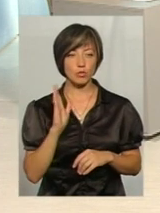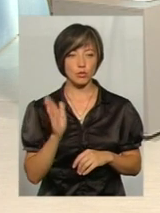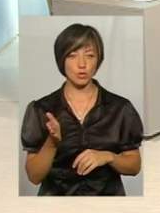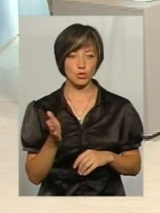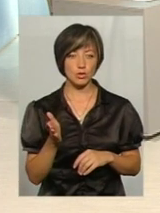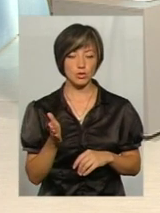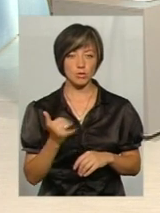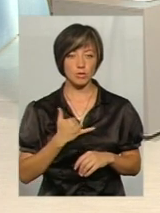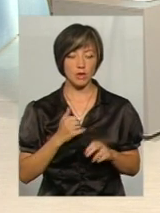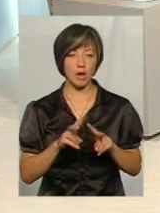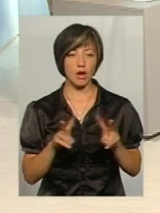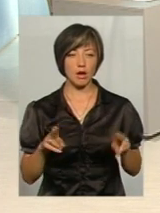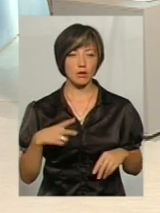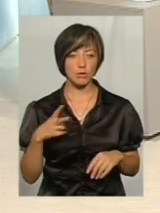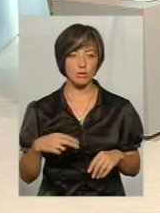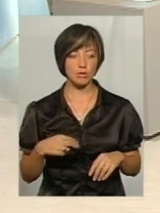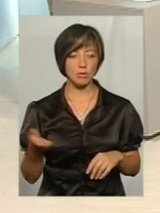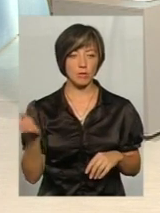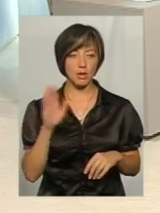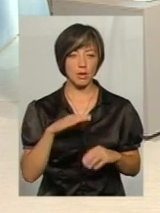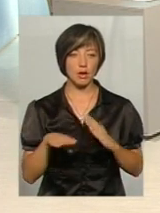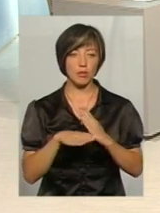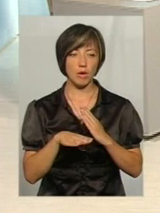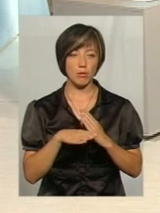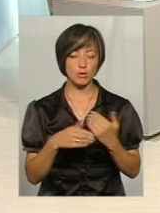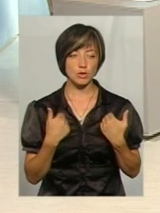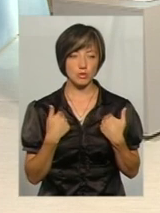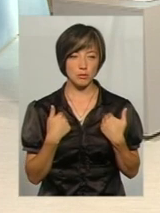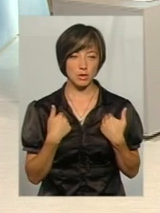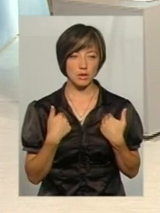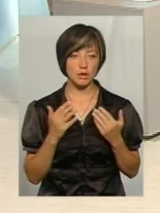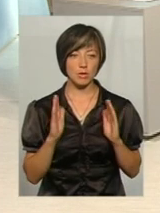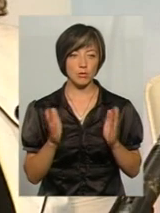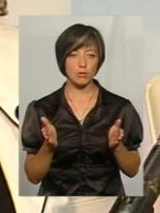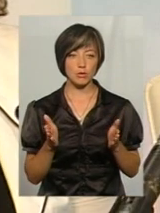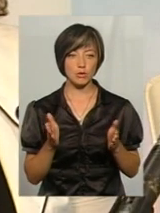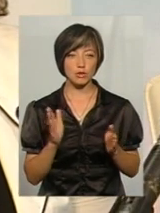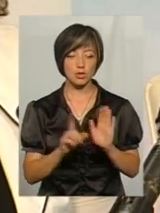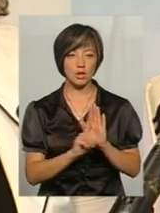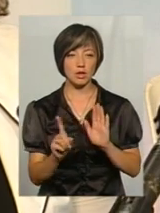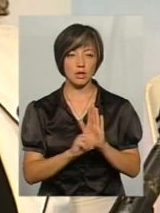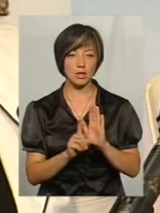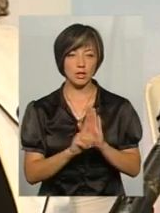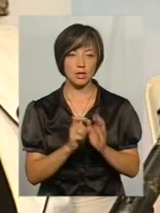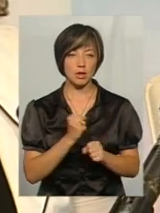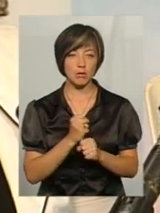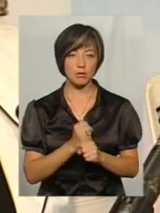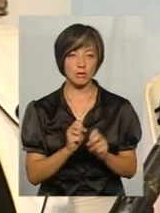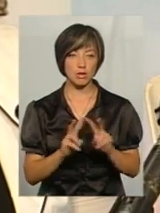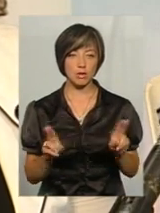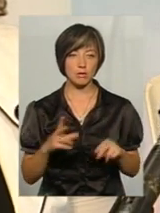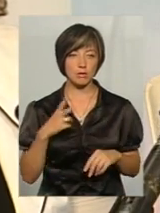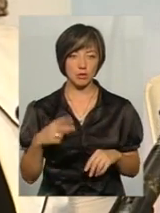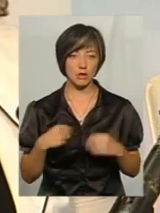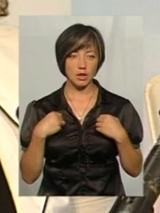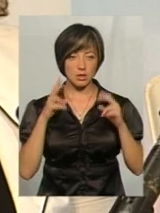мне как дочка, поехали, поможешь мне, вот, будешь ходить себе на работу, будешь как дочка. Ну, я